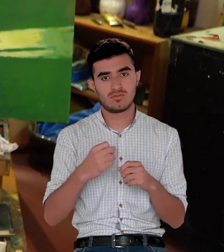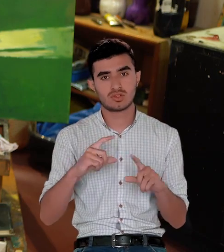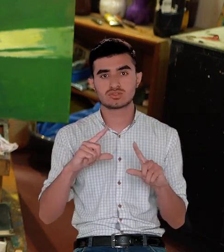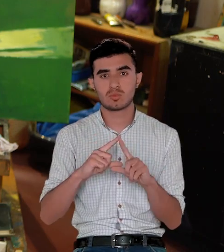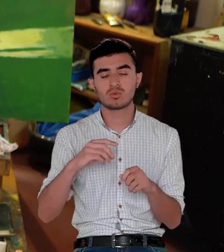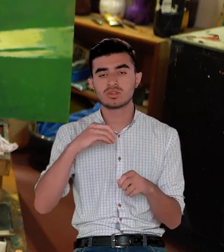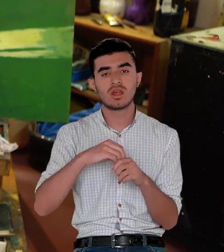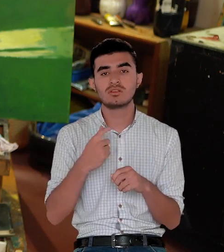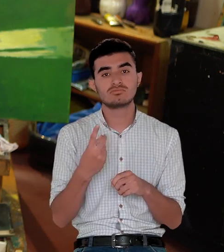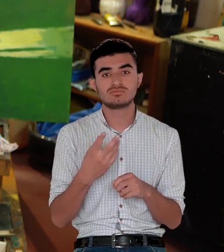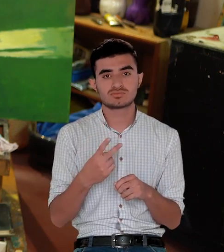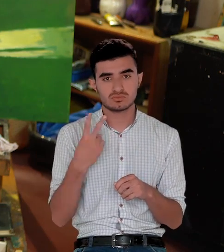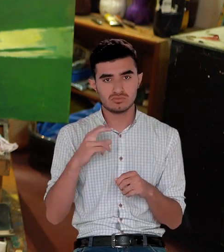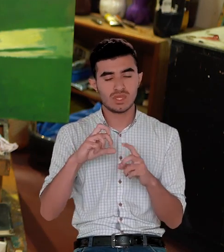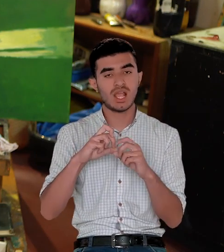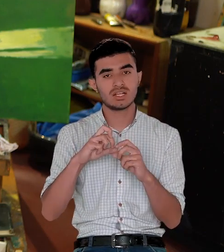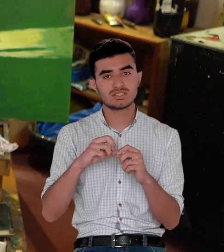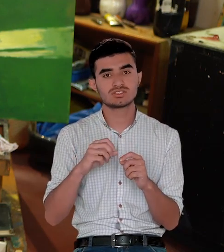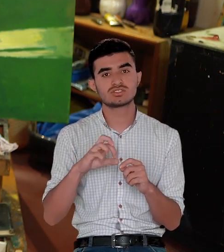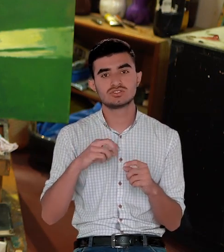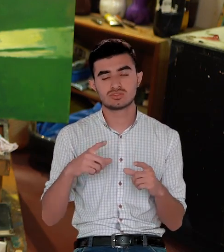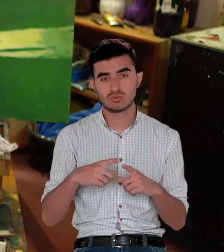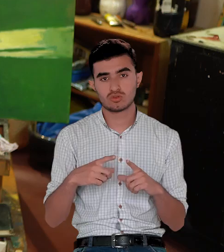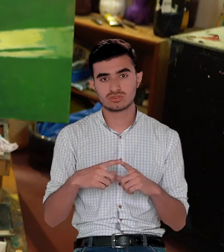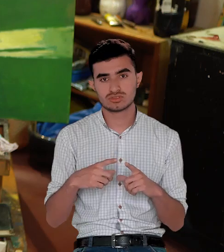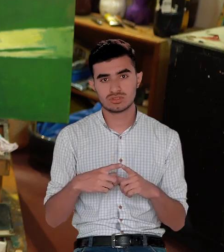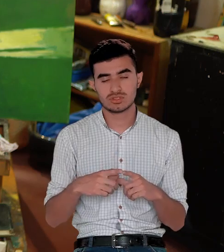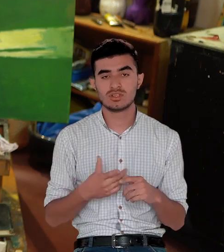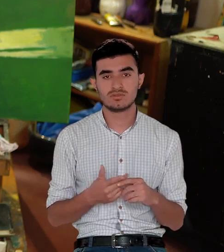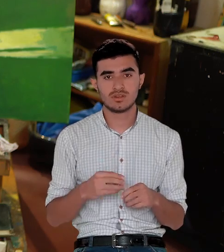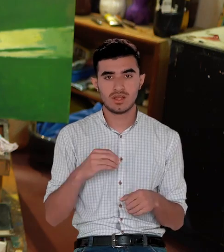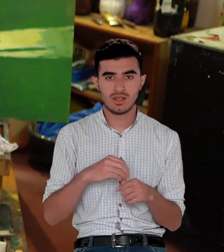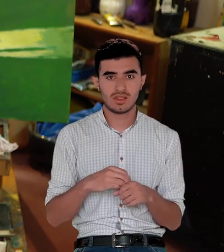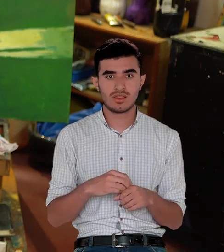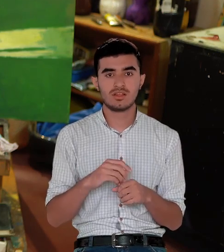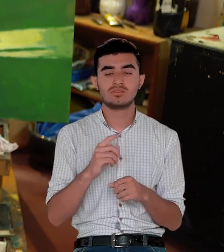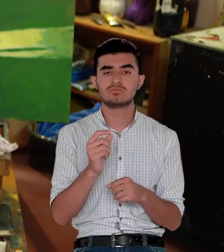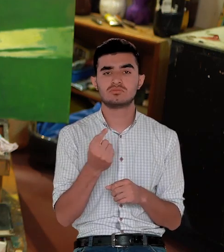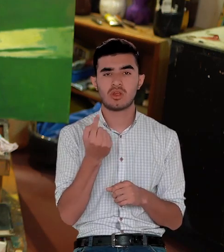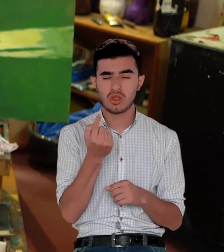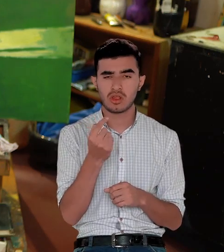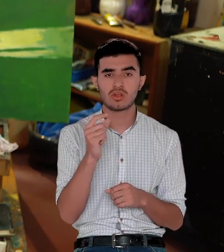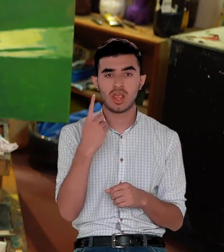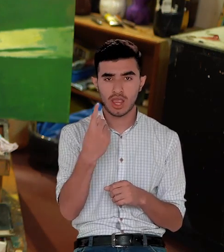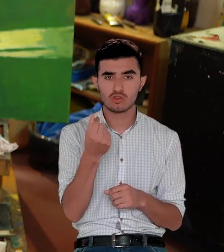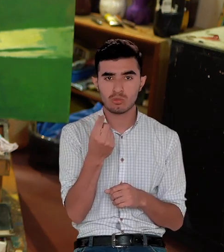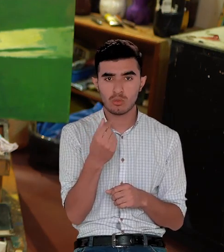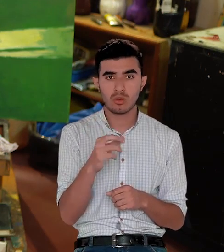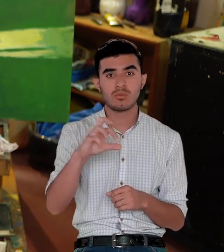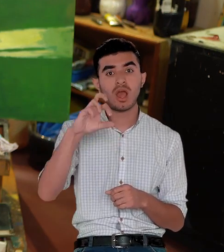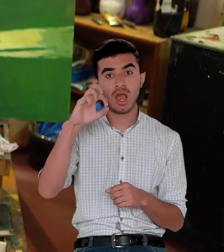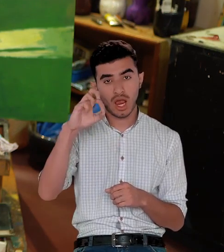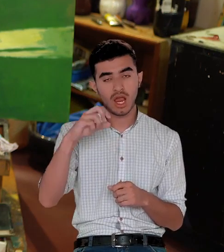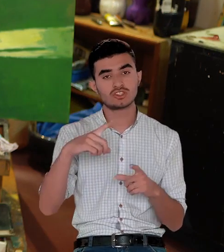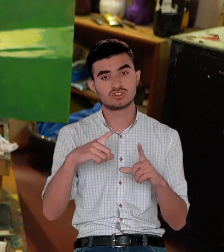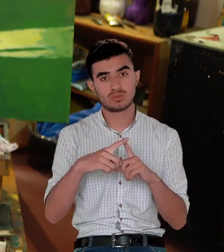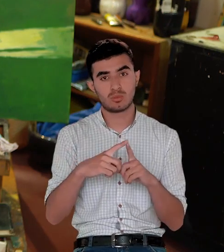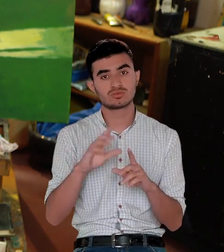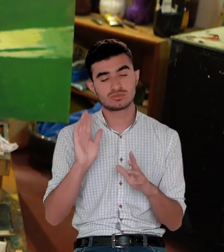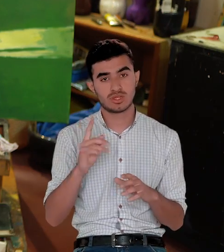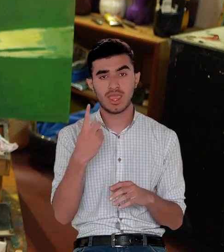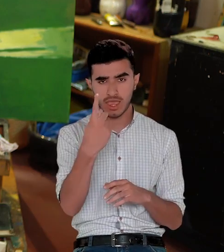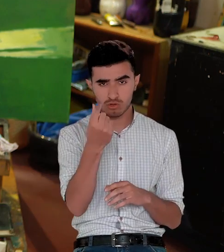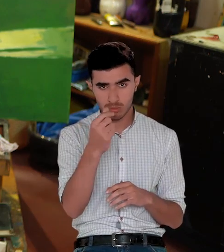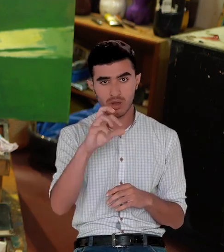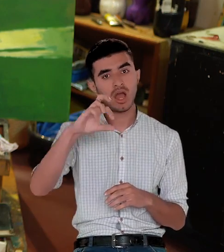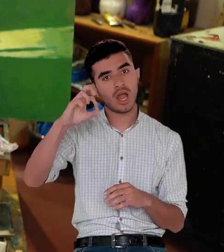گیا. تو وہ گیا, تو آیا تو ایک لڑکے نے ٹوکرا اٹھایا ہوا, وہ آیا آ کر کے لائے. میں نے کہا